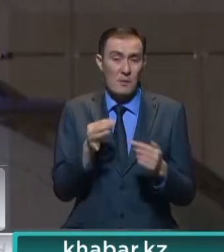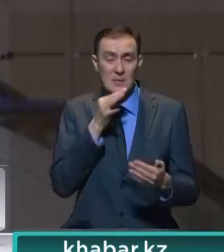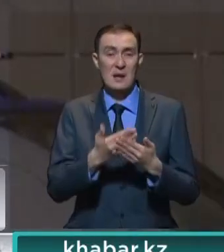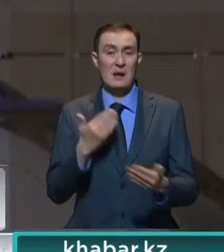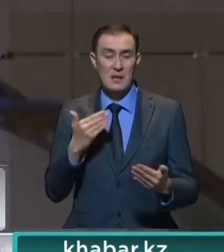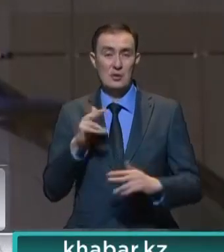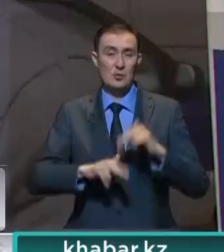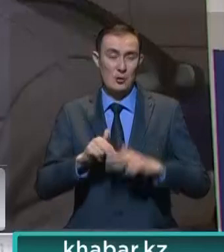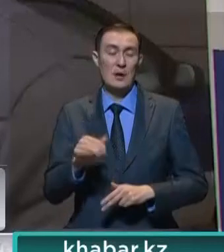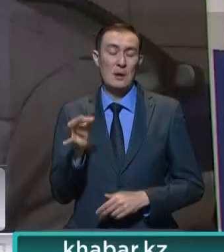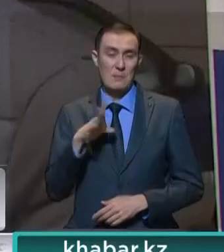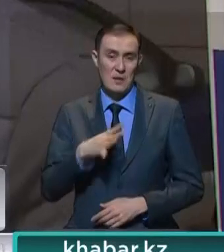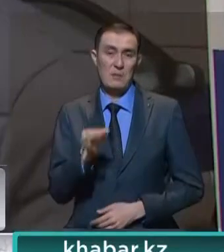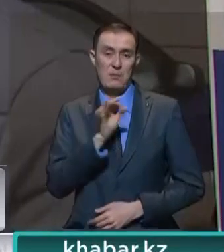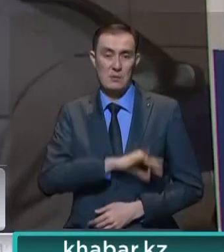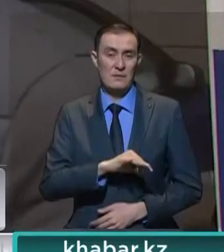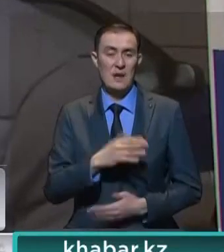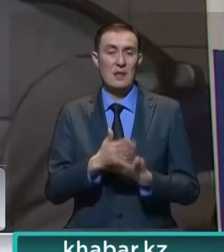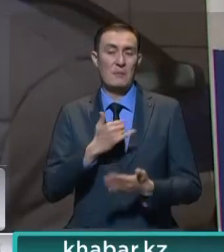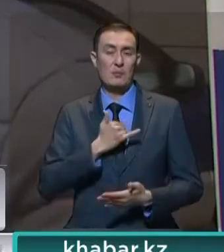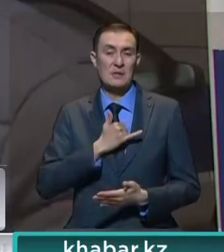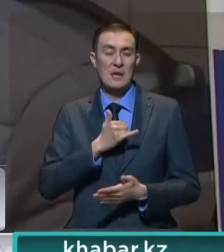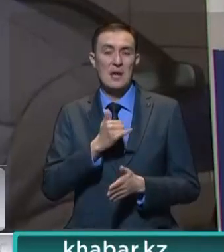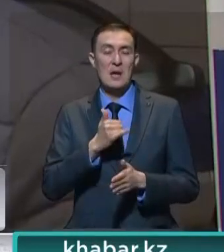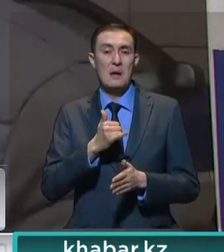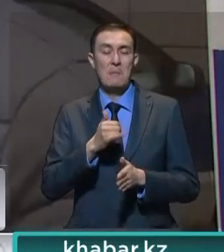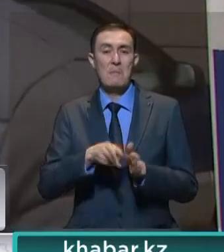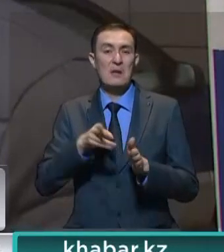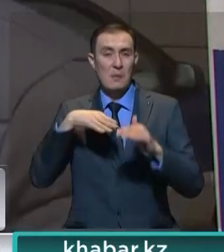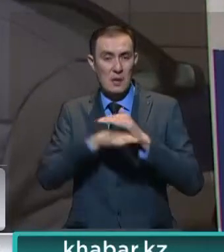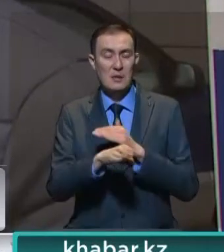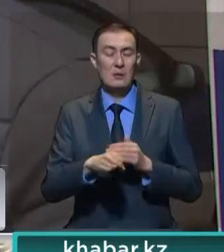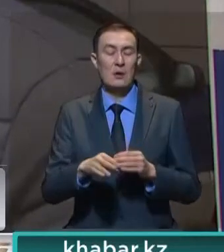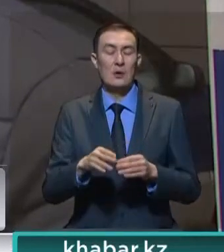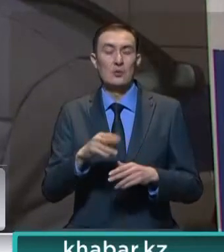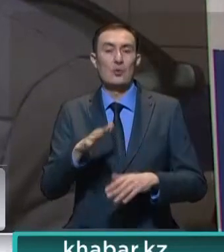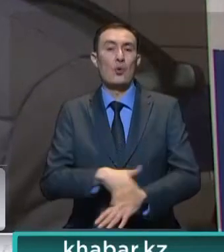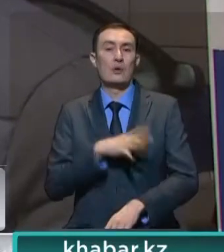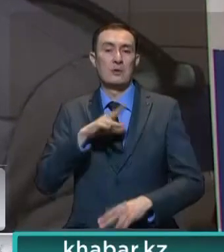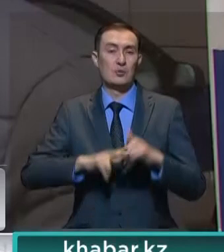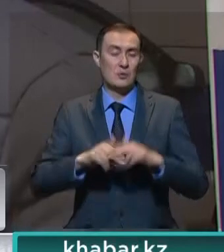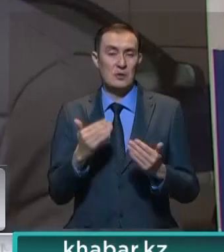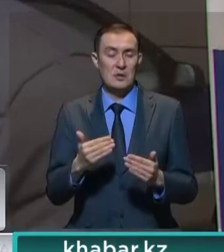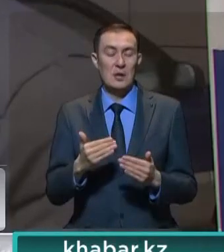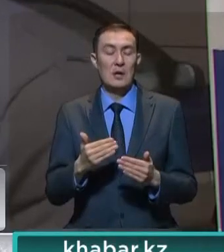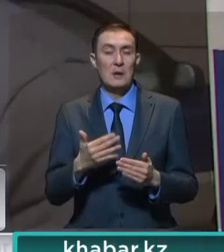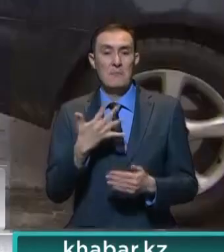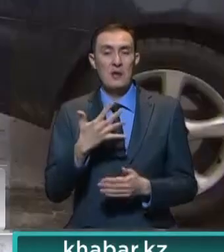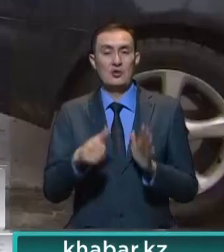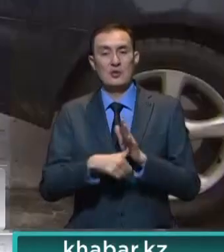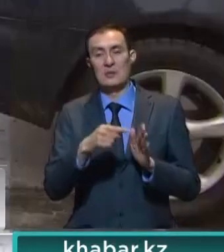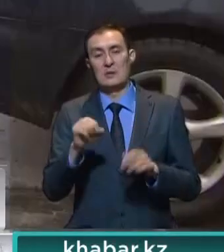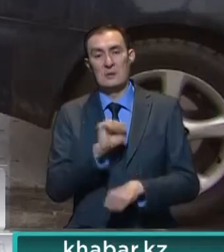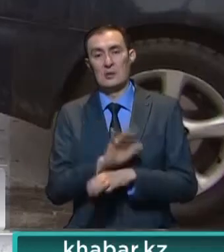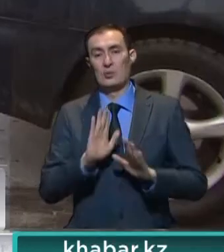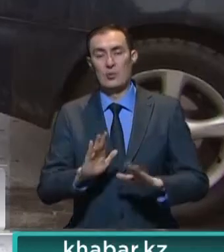бы, то помогло бы. Метрополитен у нас десятилетиями строится, всего одна ветка из 5-6 станций.